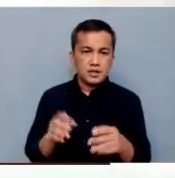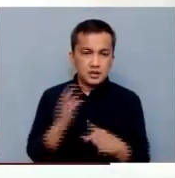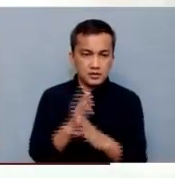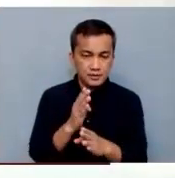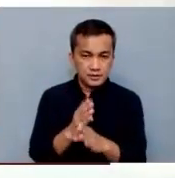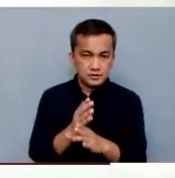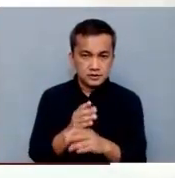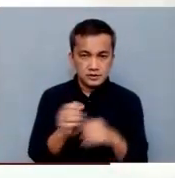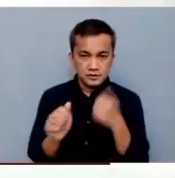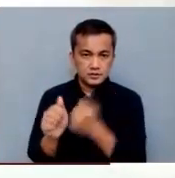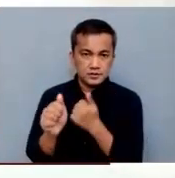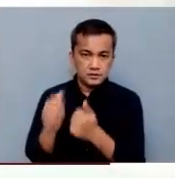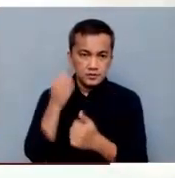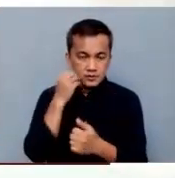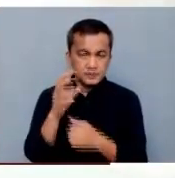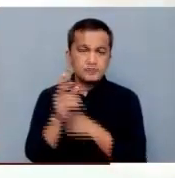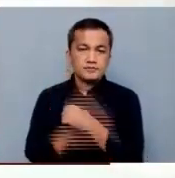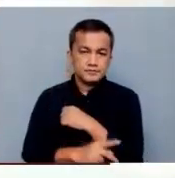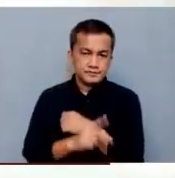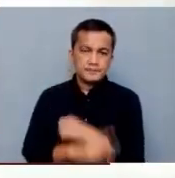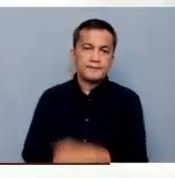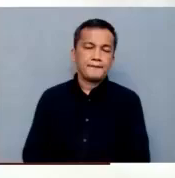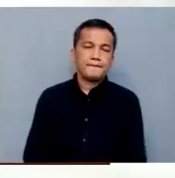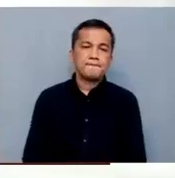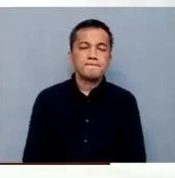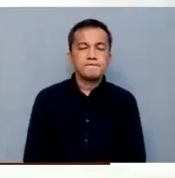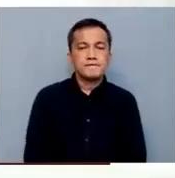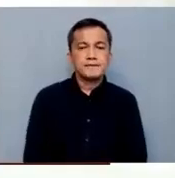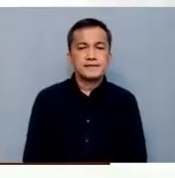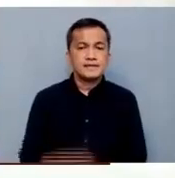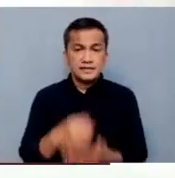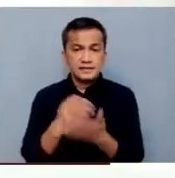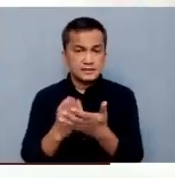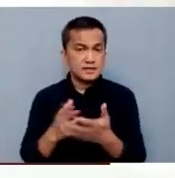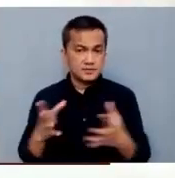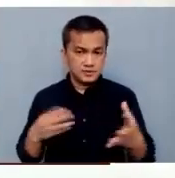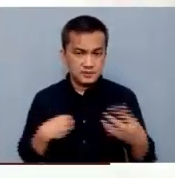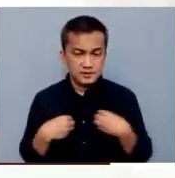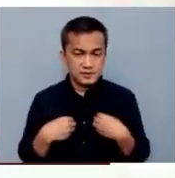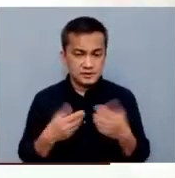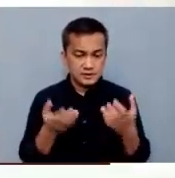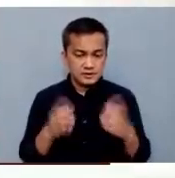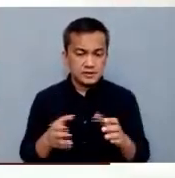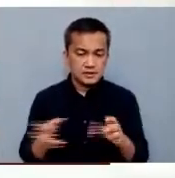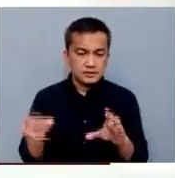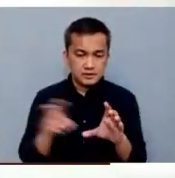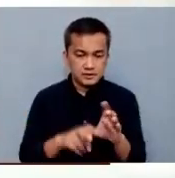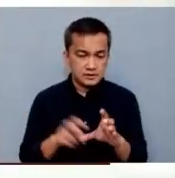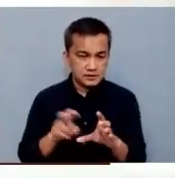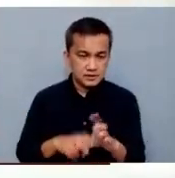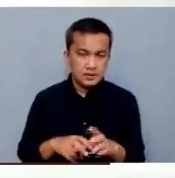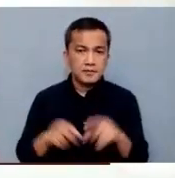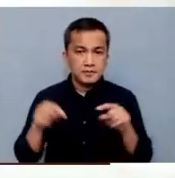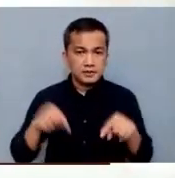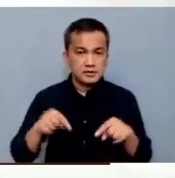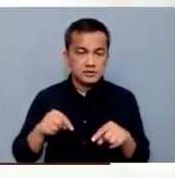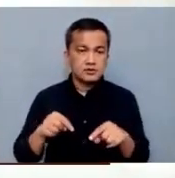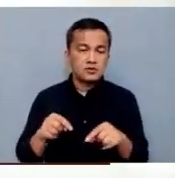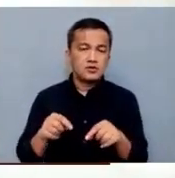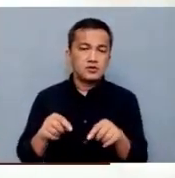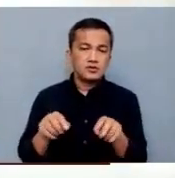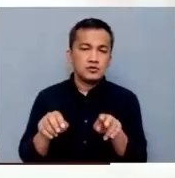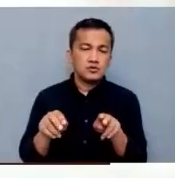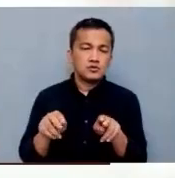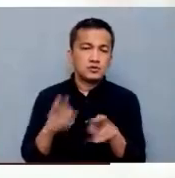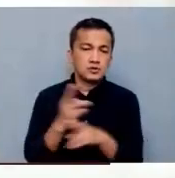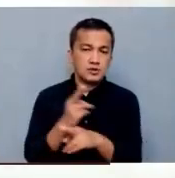hahabol pa uwi ng probinsya. May ilan ring tumatanggap pa ng chance passengers pero ito na yung mga ordinary bus. Sa